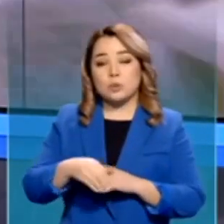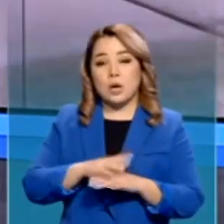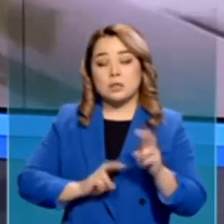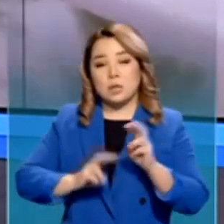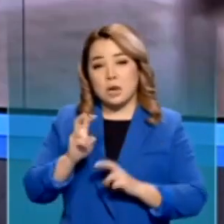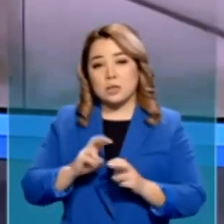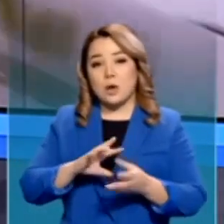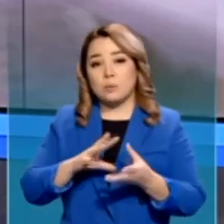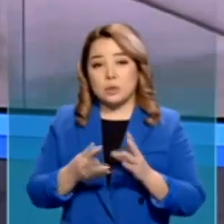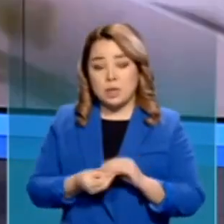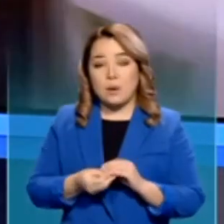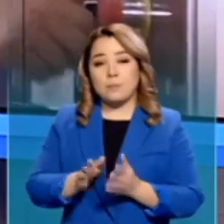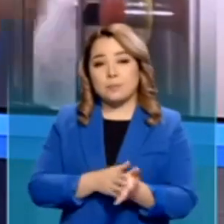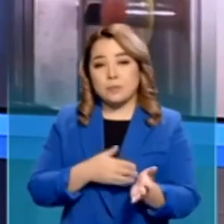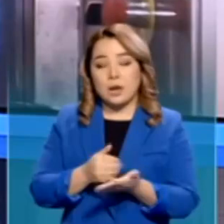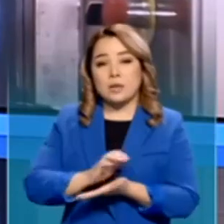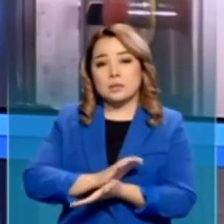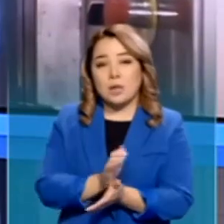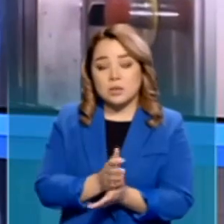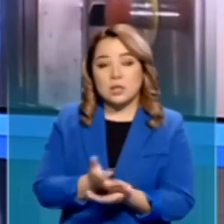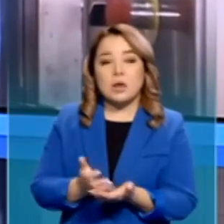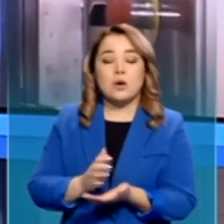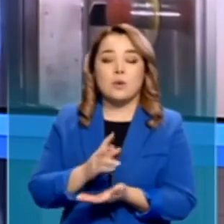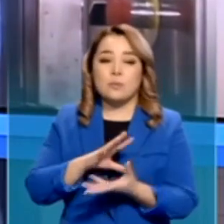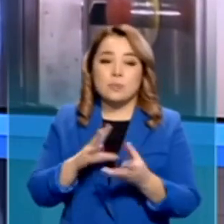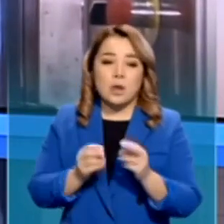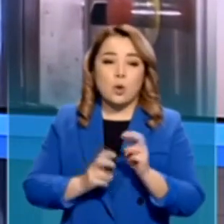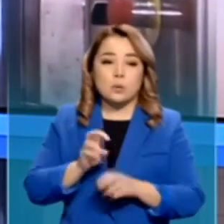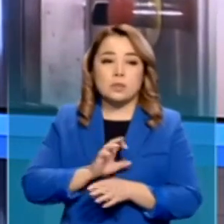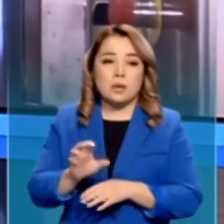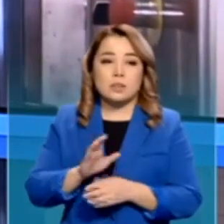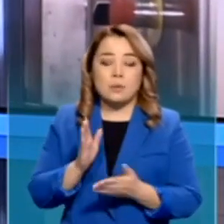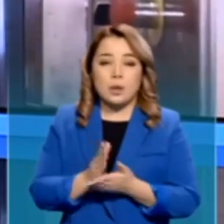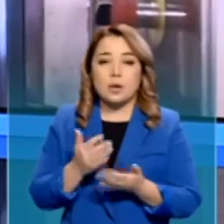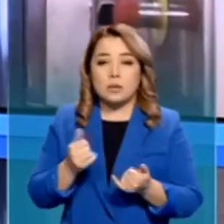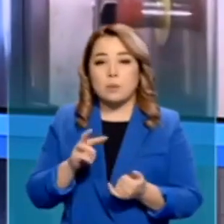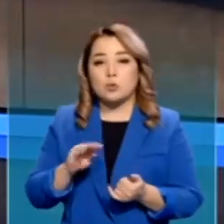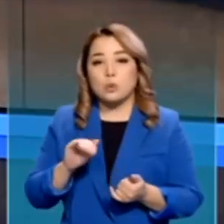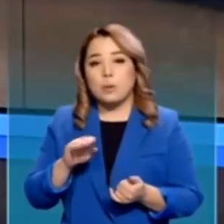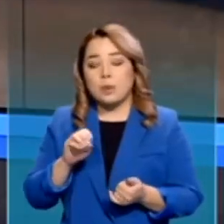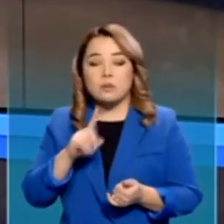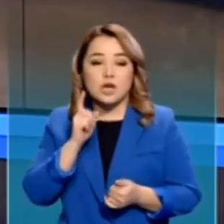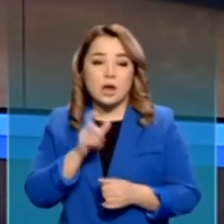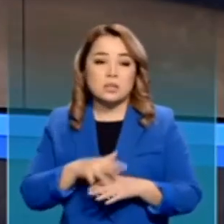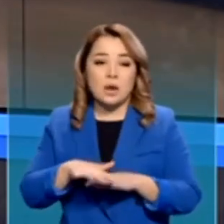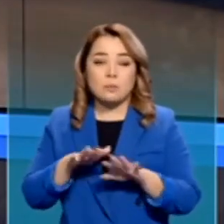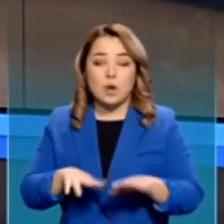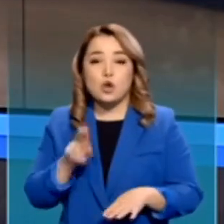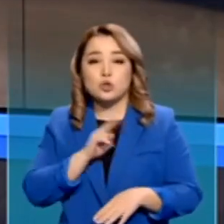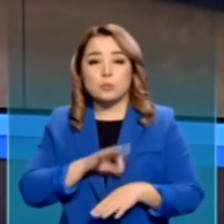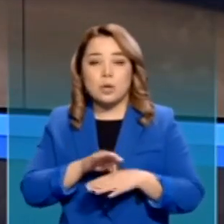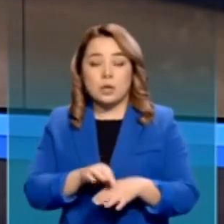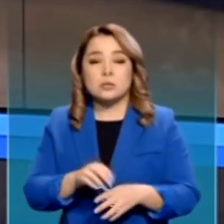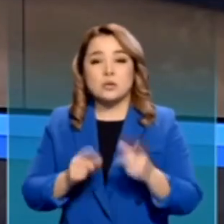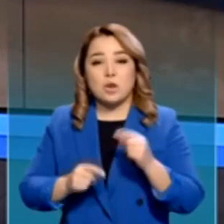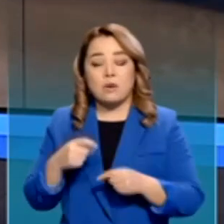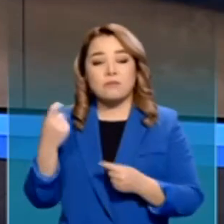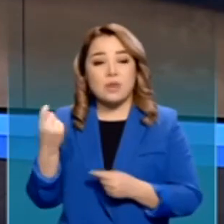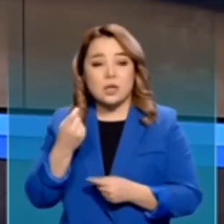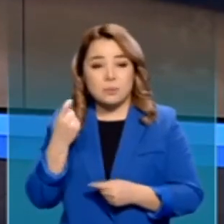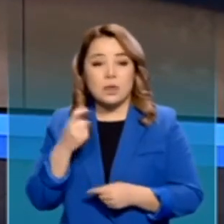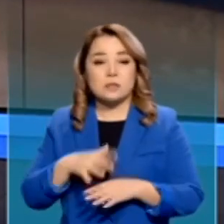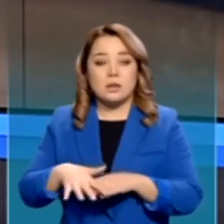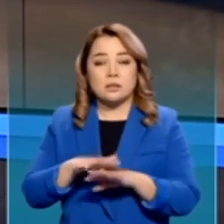сүт көлемі май, ірімшік және сүзбе өндірісі артты. Мақшан Жұмабаев ауданының Жастар ауылында жұмыс істеп тұрған сүт фермасында осы